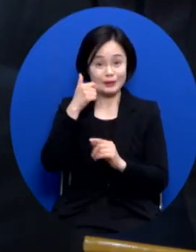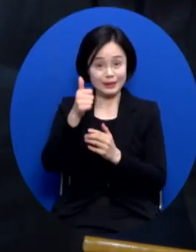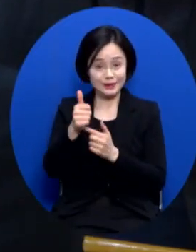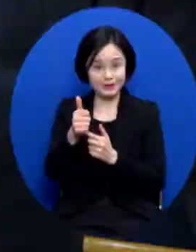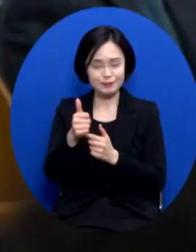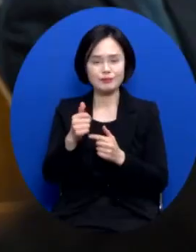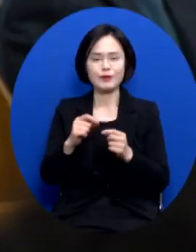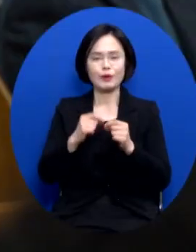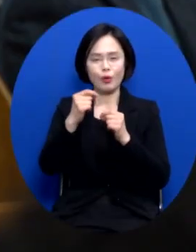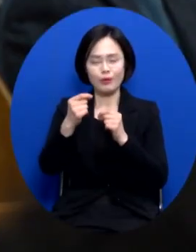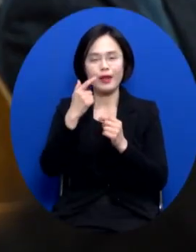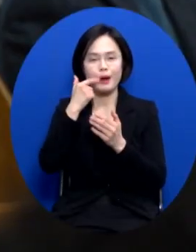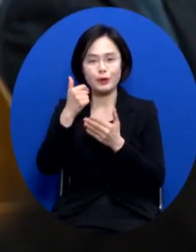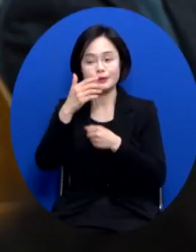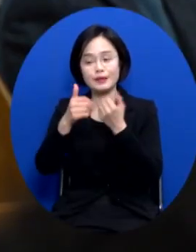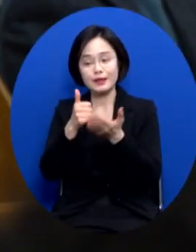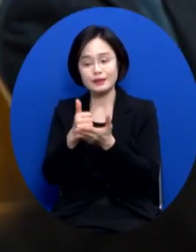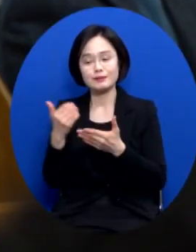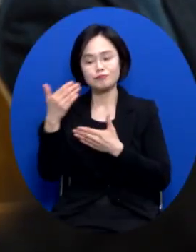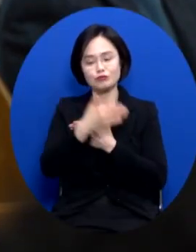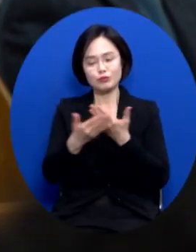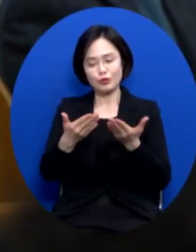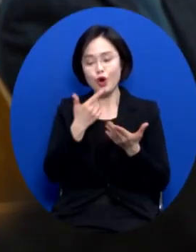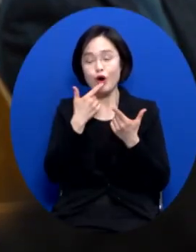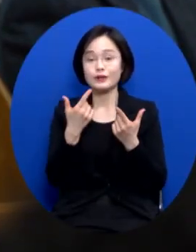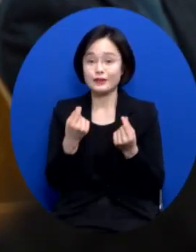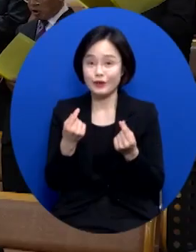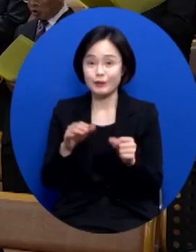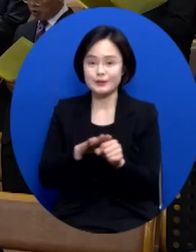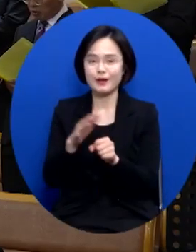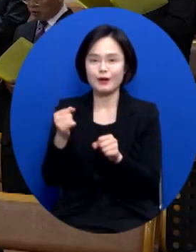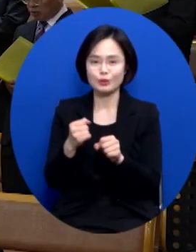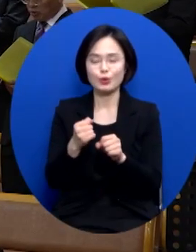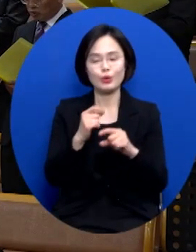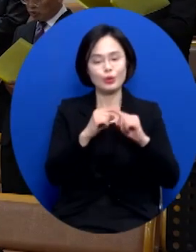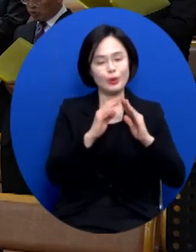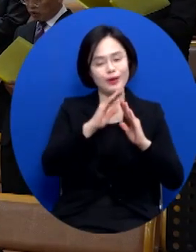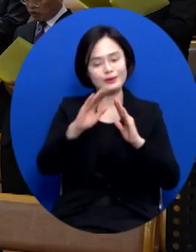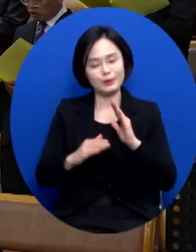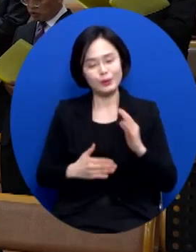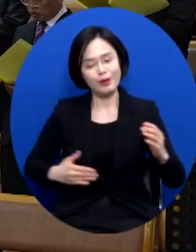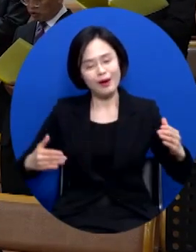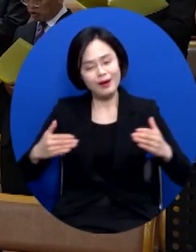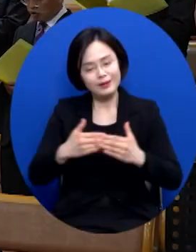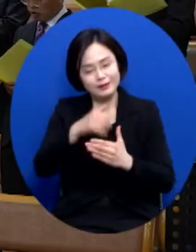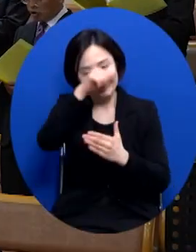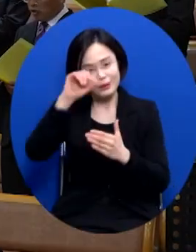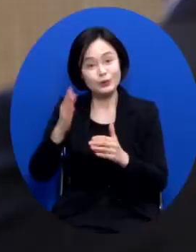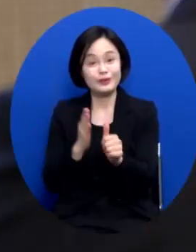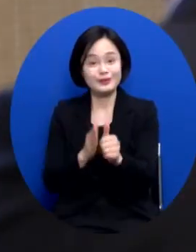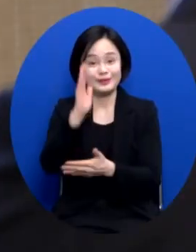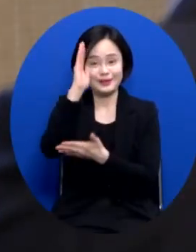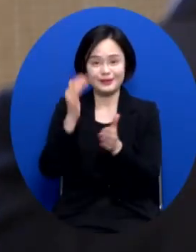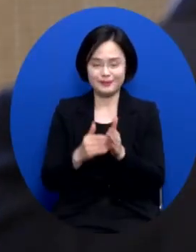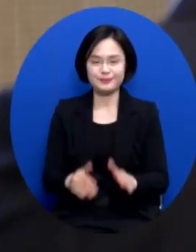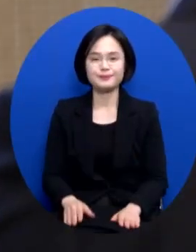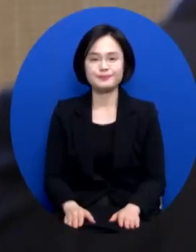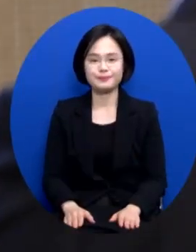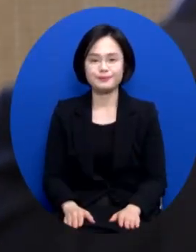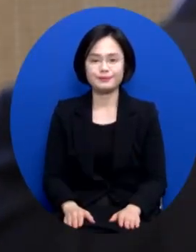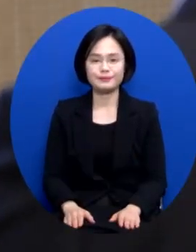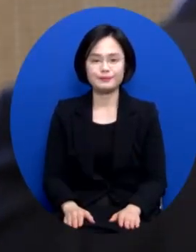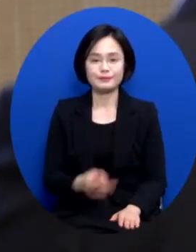품어주고 참고 기다리며 사랑함과 같이 사랑으로 교회와 성도를 안아주는 장로가 되길 바란다고 전했습니다.